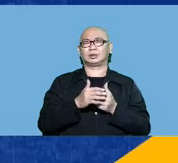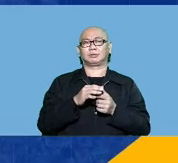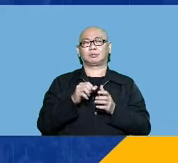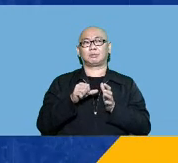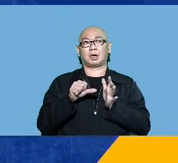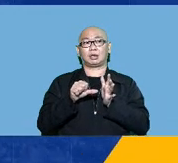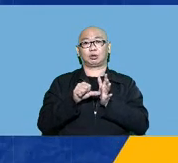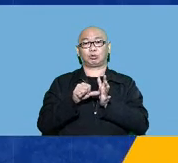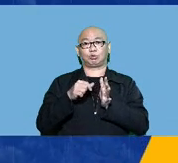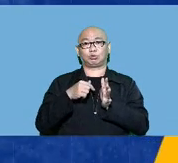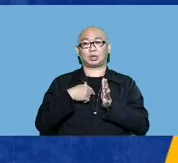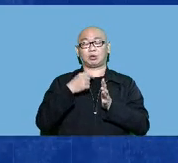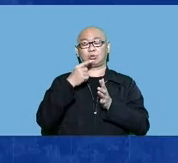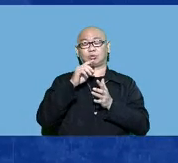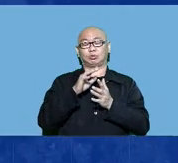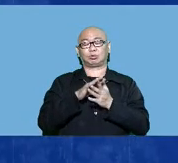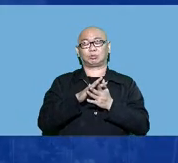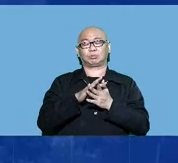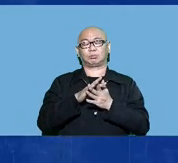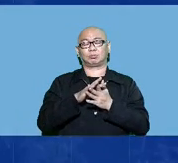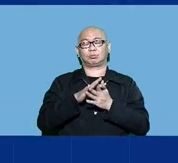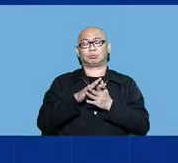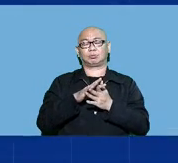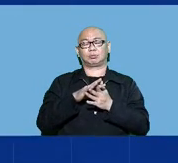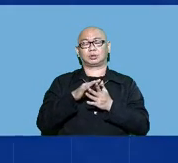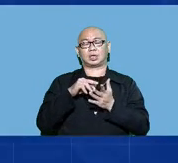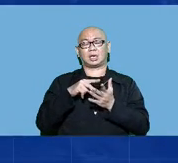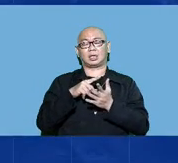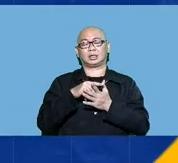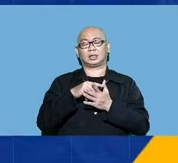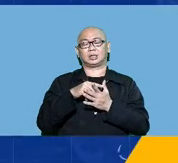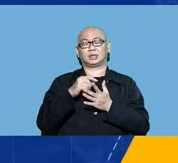membantu saya untuk mengaruh hidup.